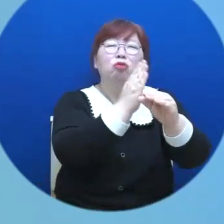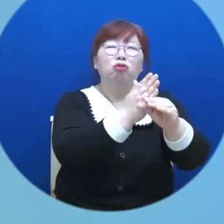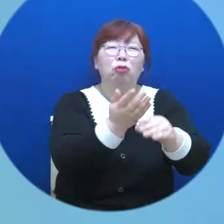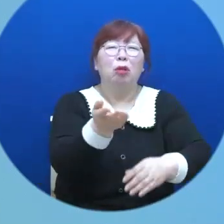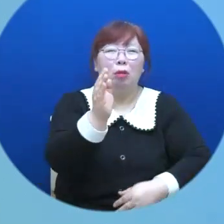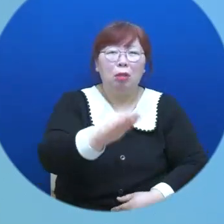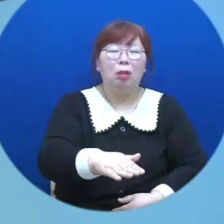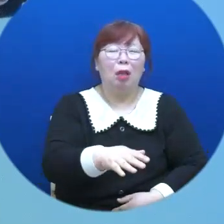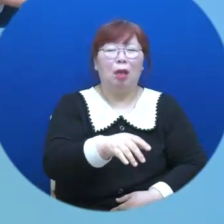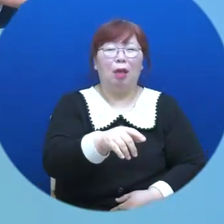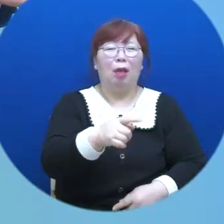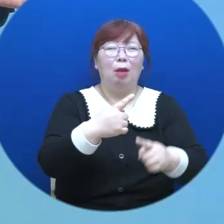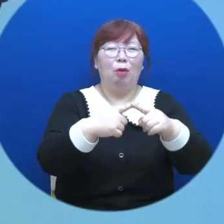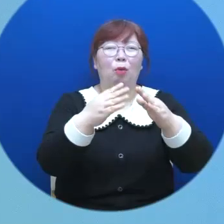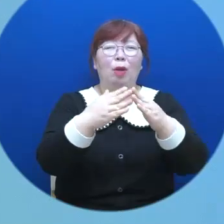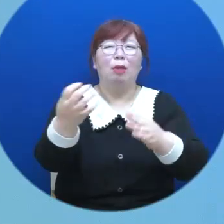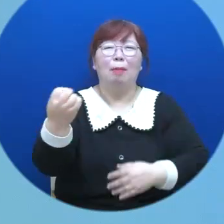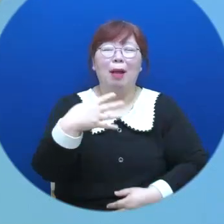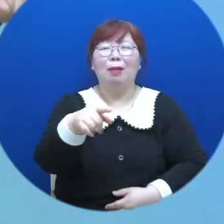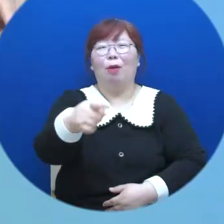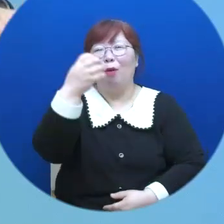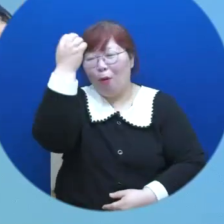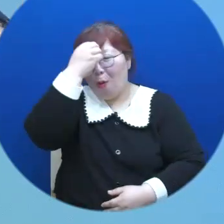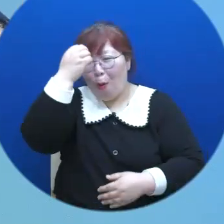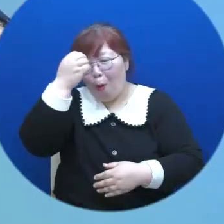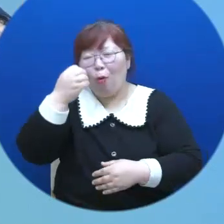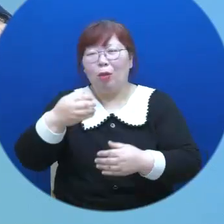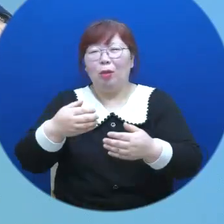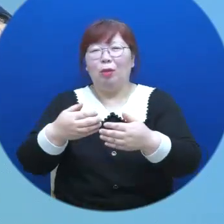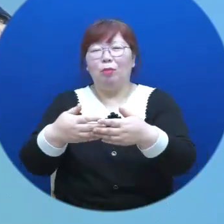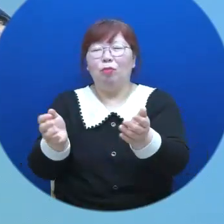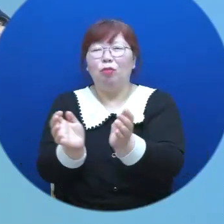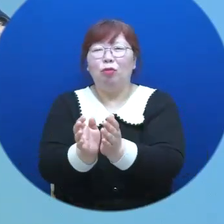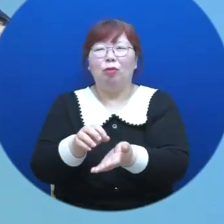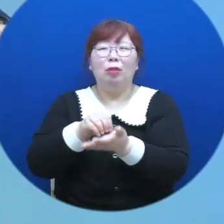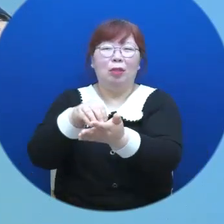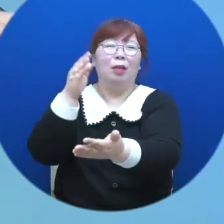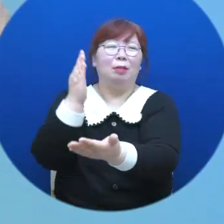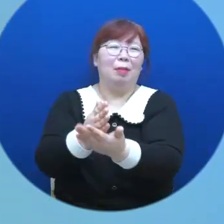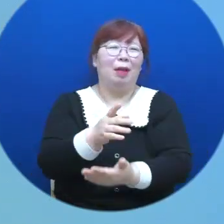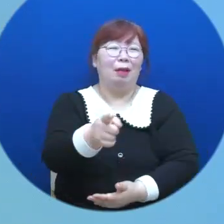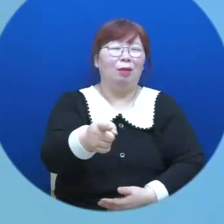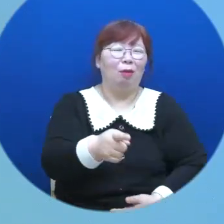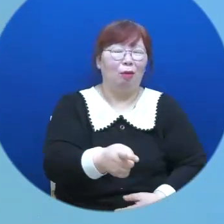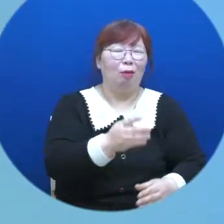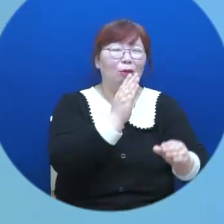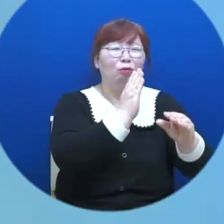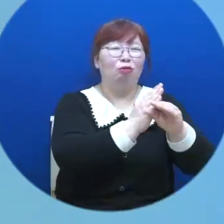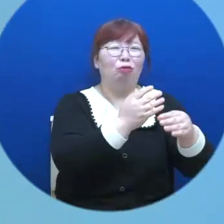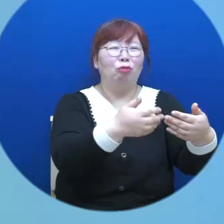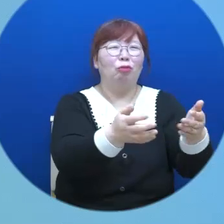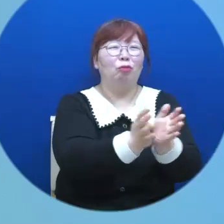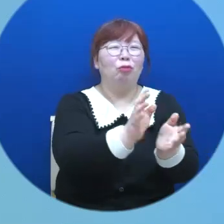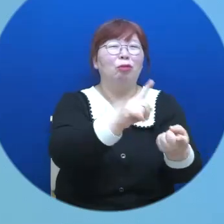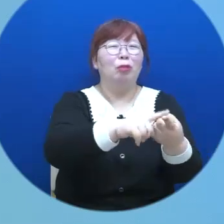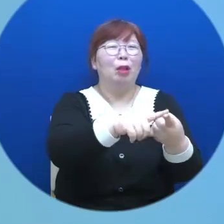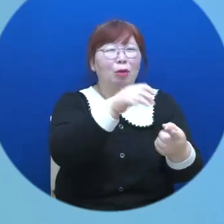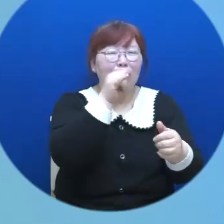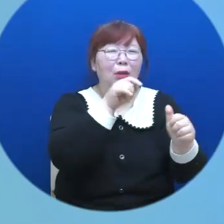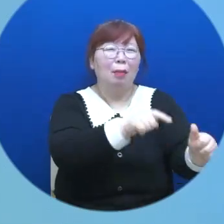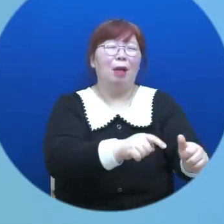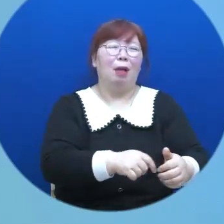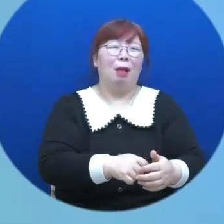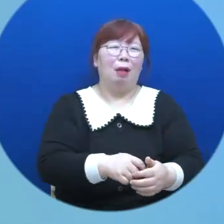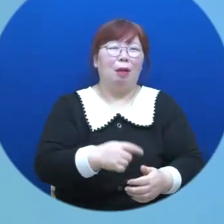너 고등학교 못 갔잖아. 중등부로 내려가. 그런 수모를 겪었다는 거예요.